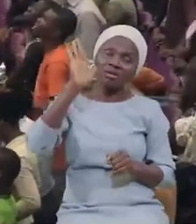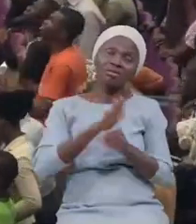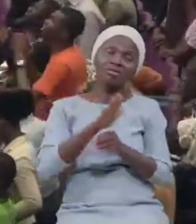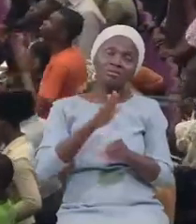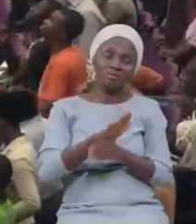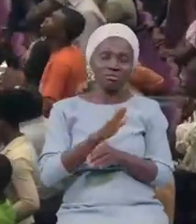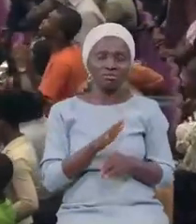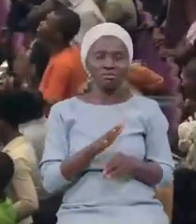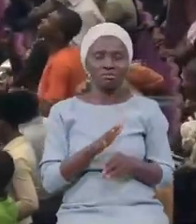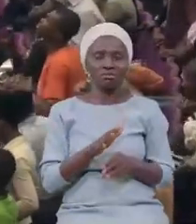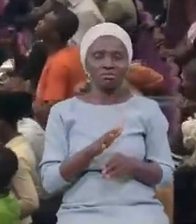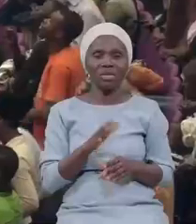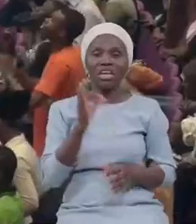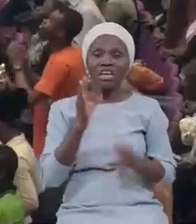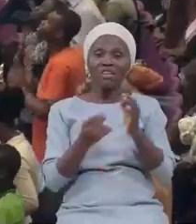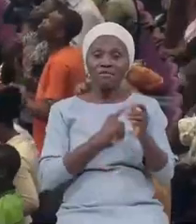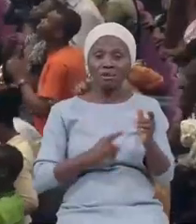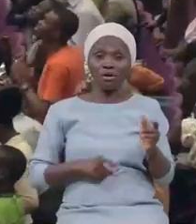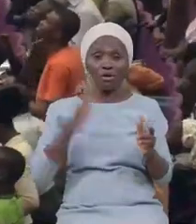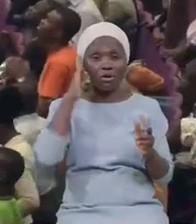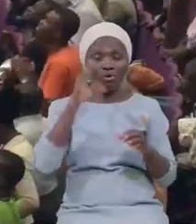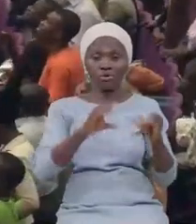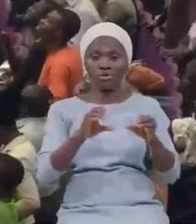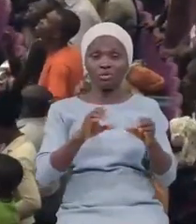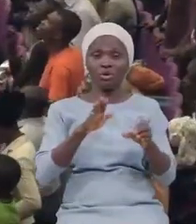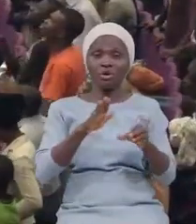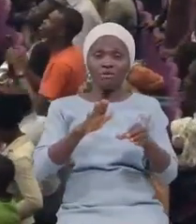Si le Seigneur va accomplir ses promesses dans notre pays,